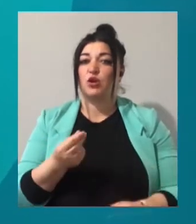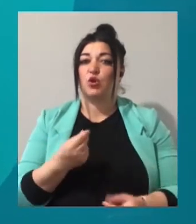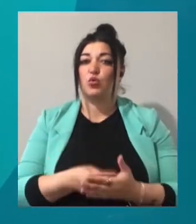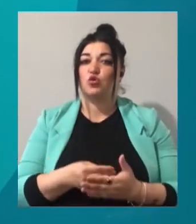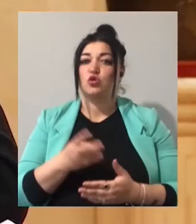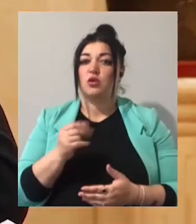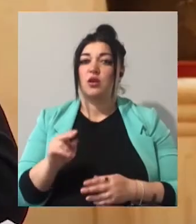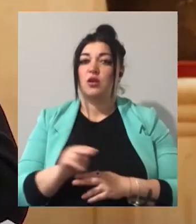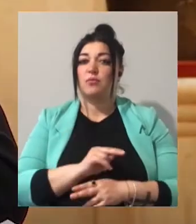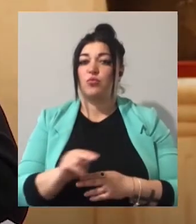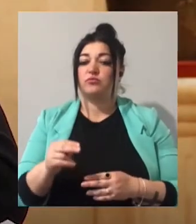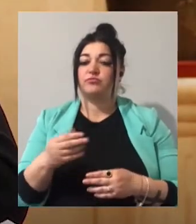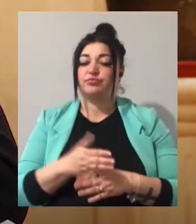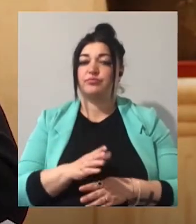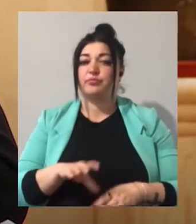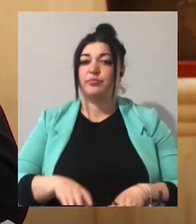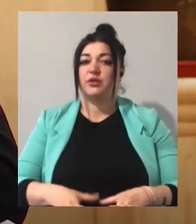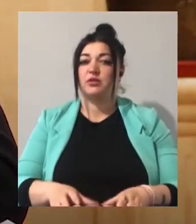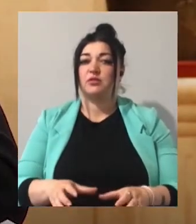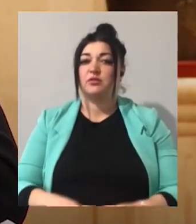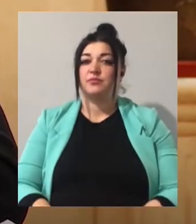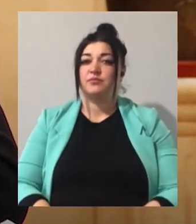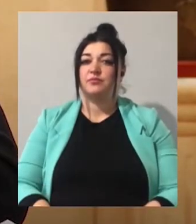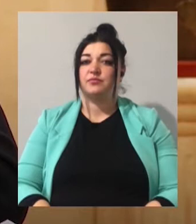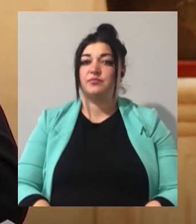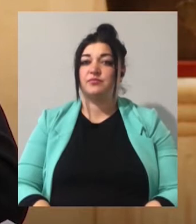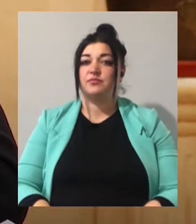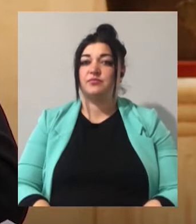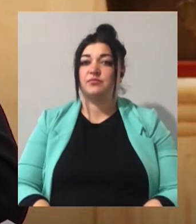зіпсованої плитки. Заїжджати машини в Пале-Рояль не